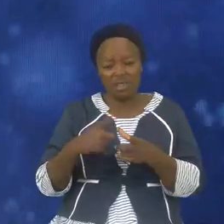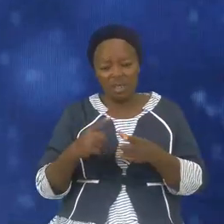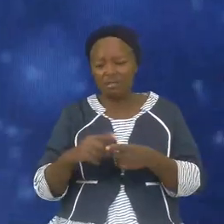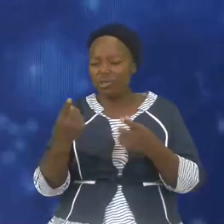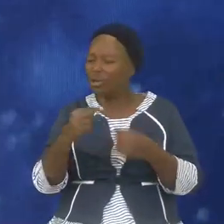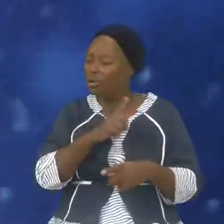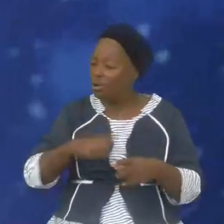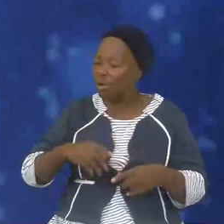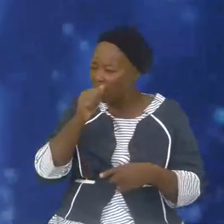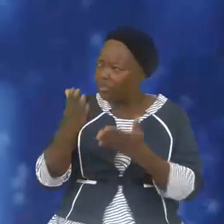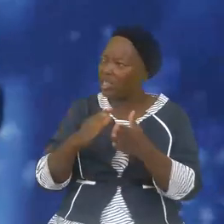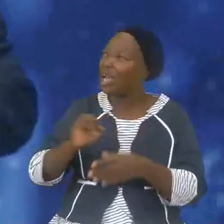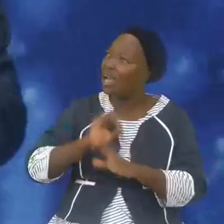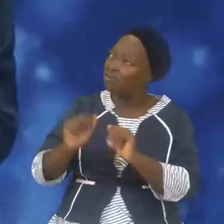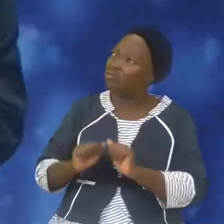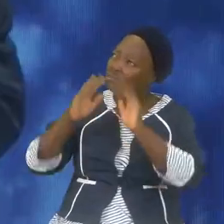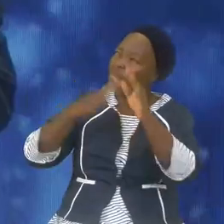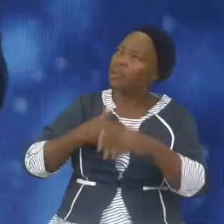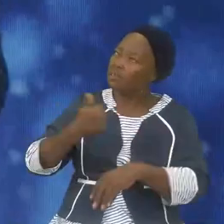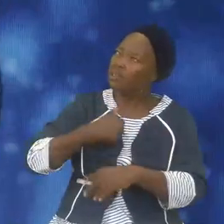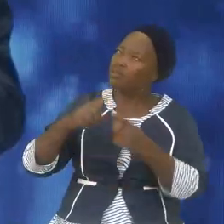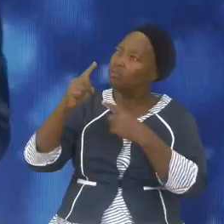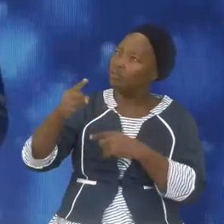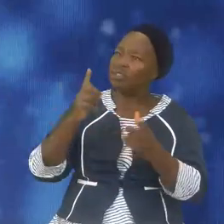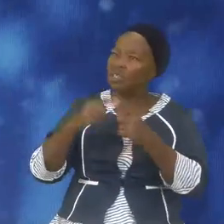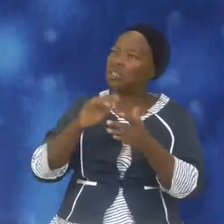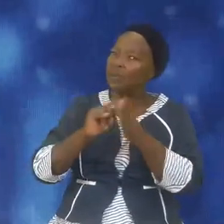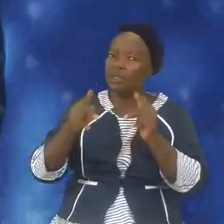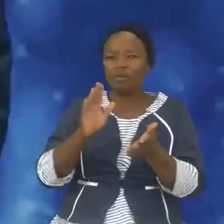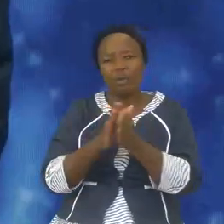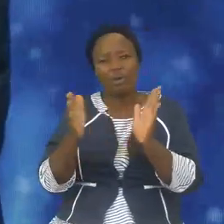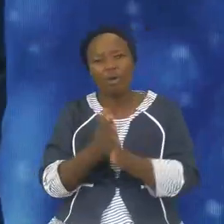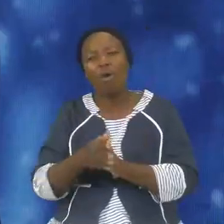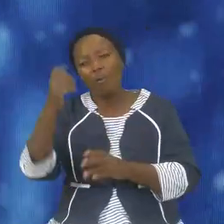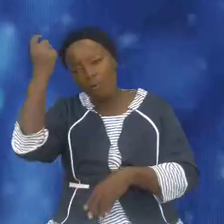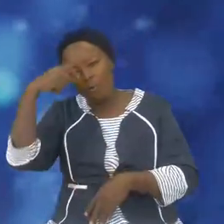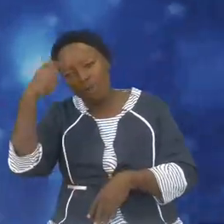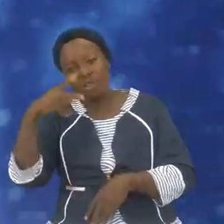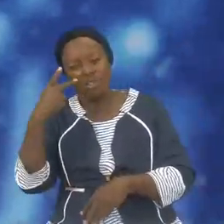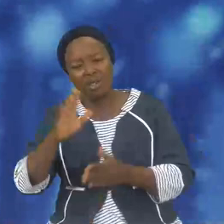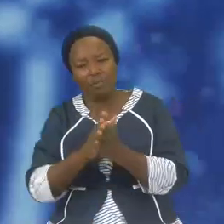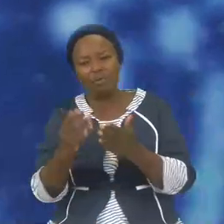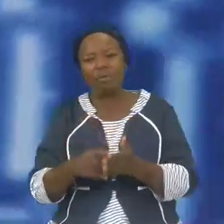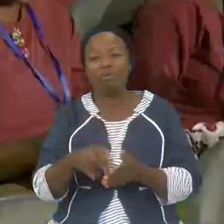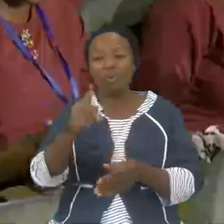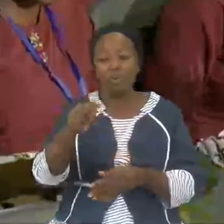me voici, je me soumets à toi. Et puis, on devient sage, intelligent.